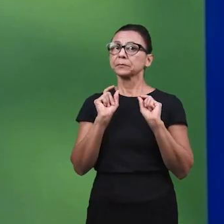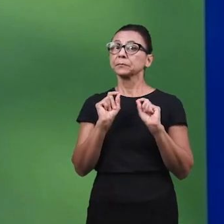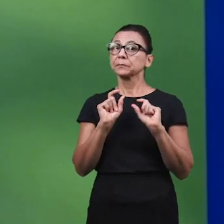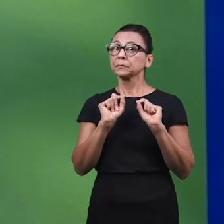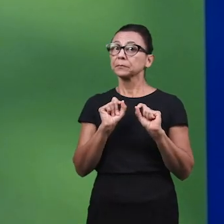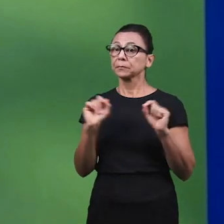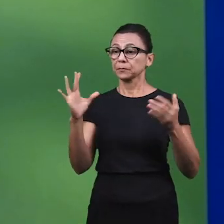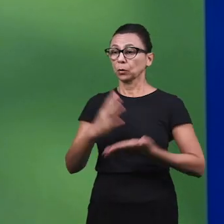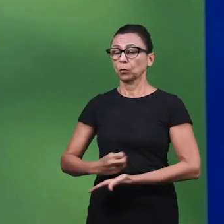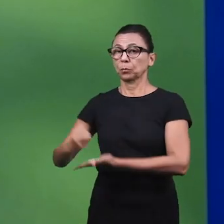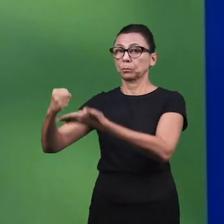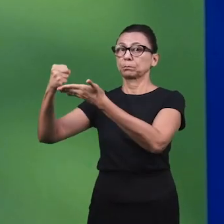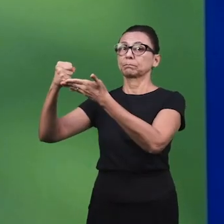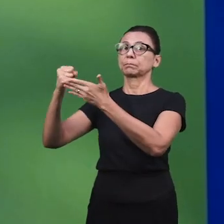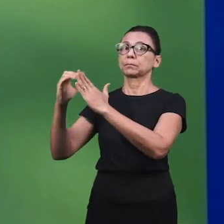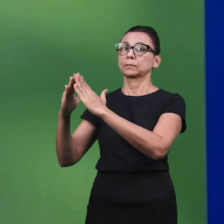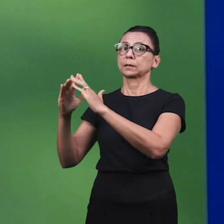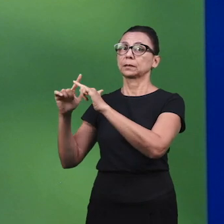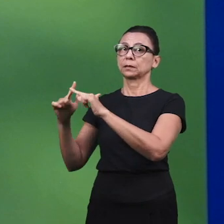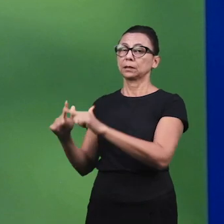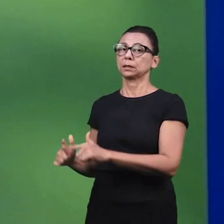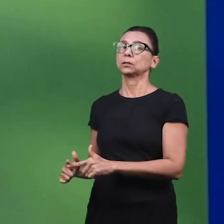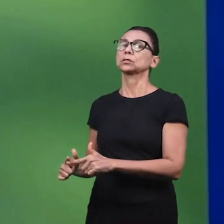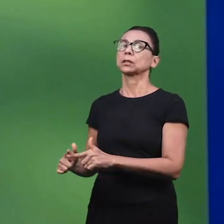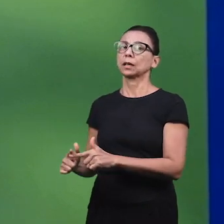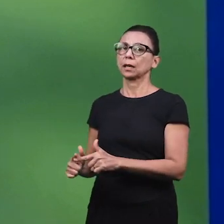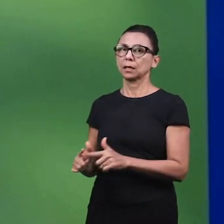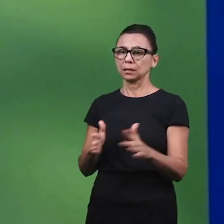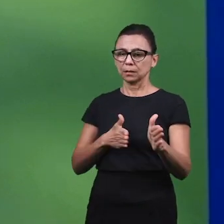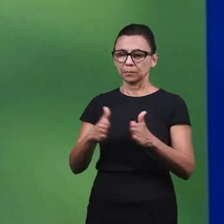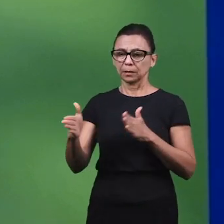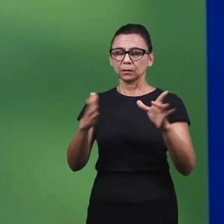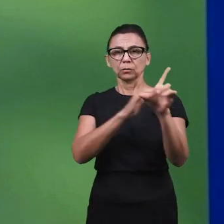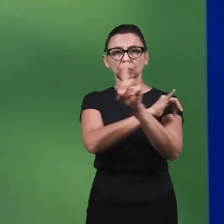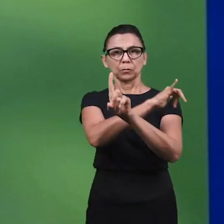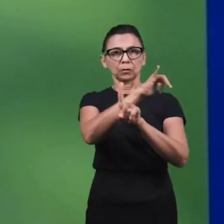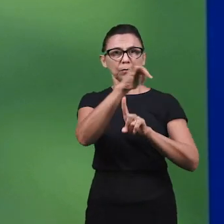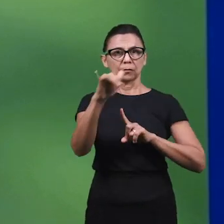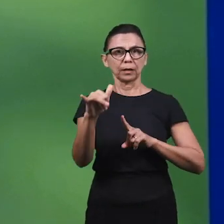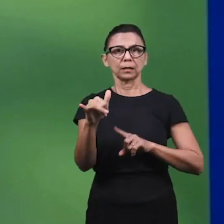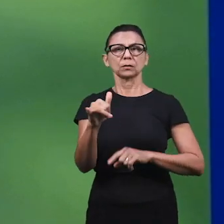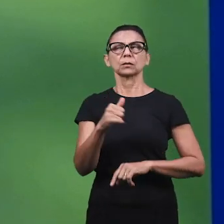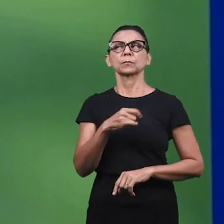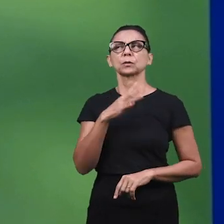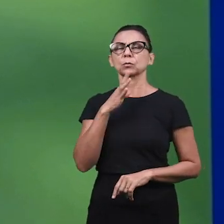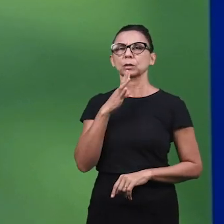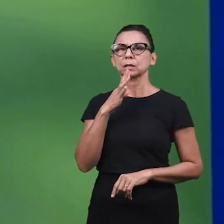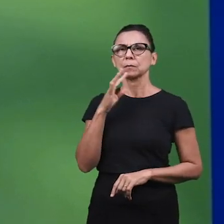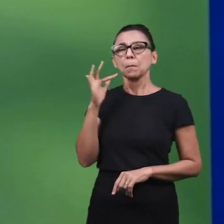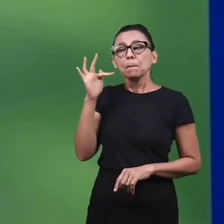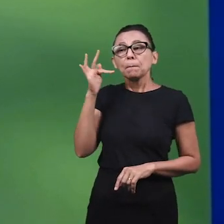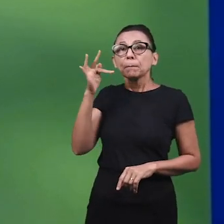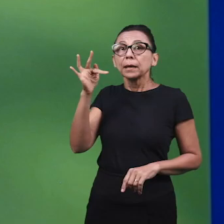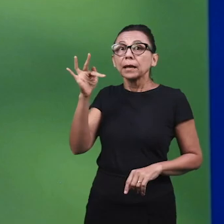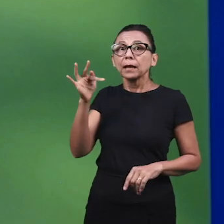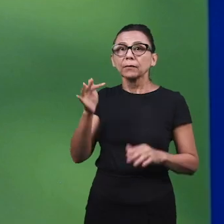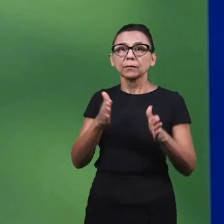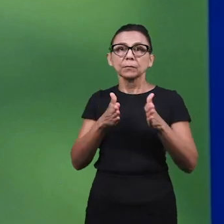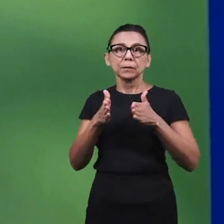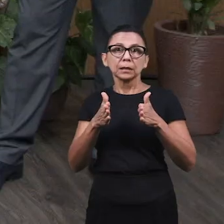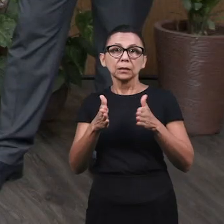pour enlever son Église. Et ce moment prophétique aussi est connu comme le temps du